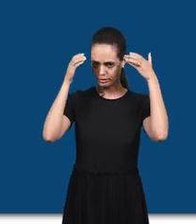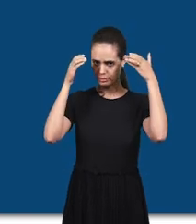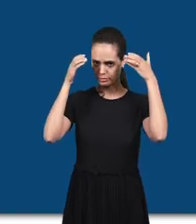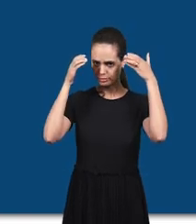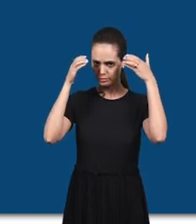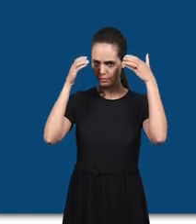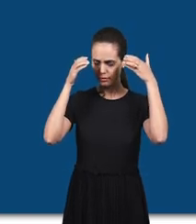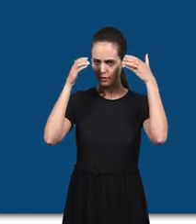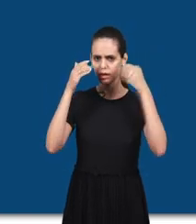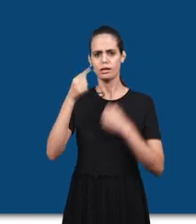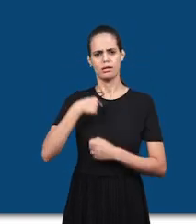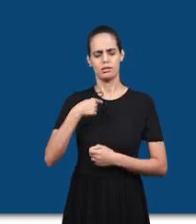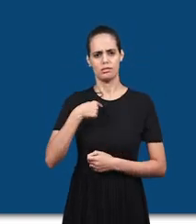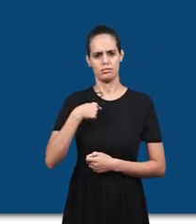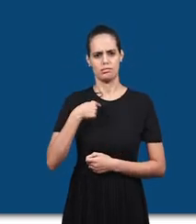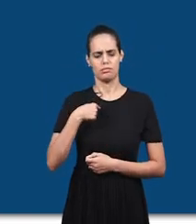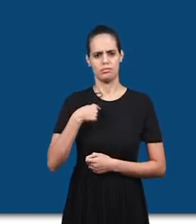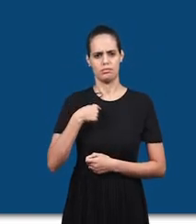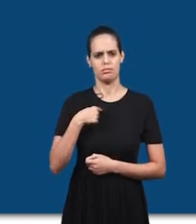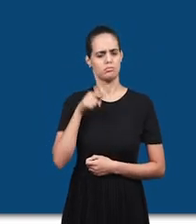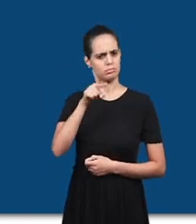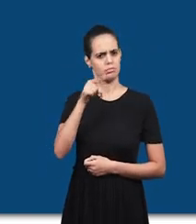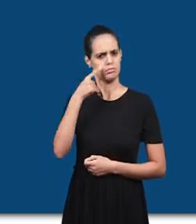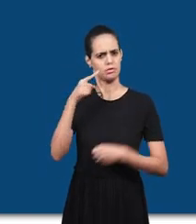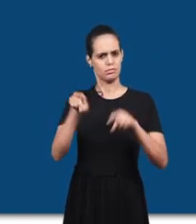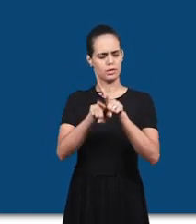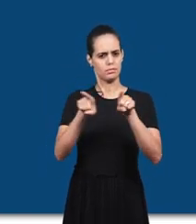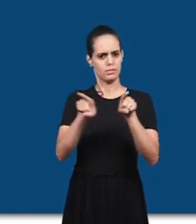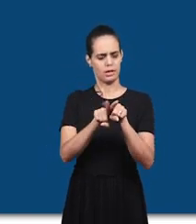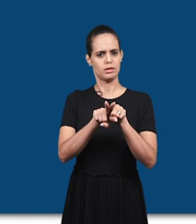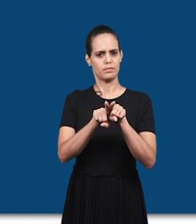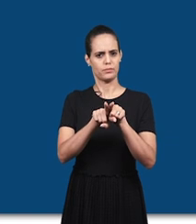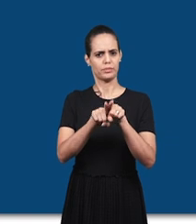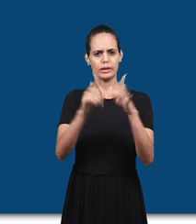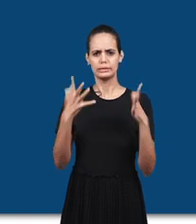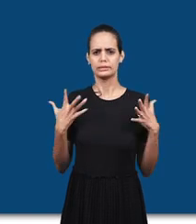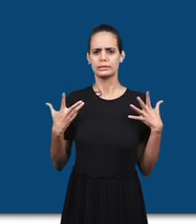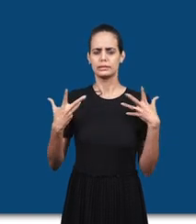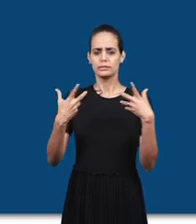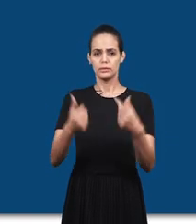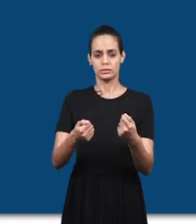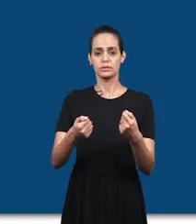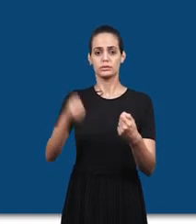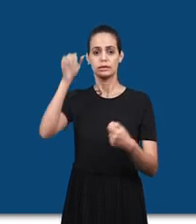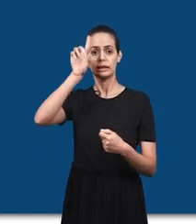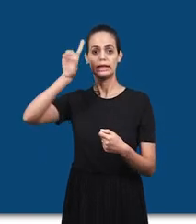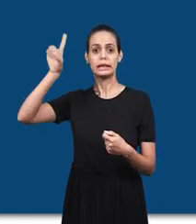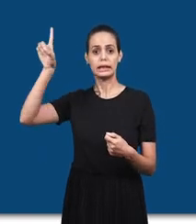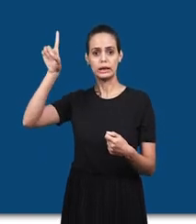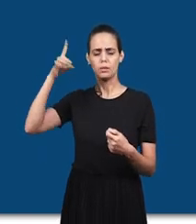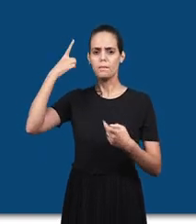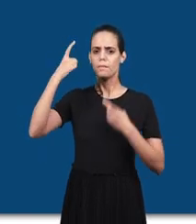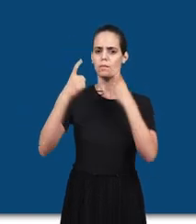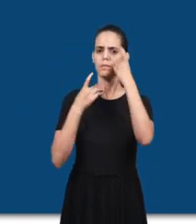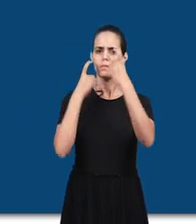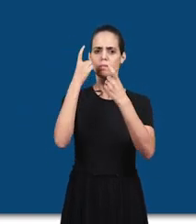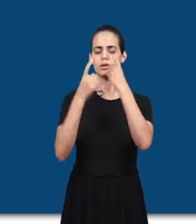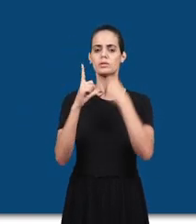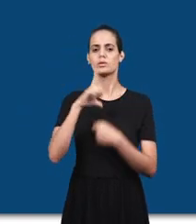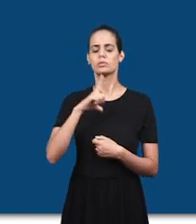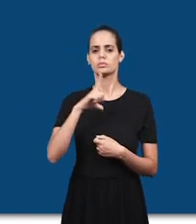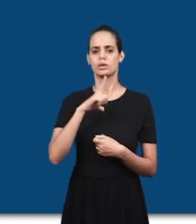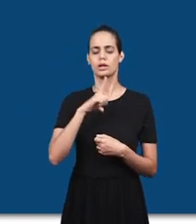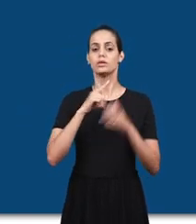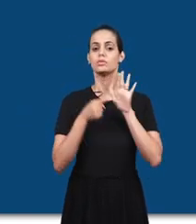comme sacrificateur, comme roi. Mais j'attire l'attention où vous allez voir le fait